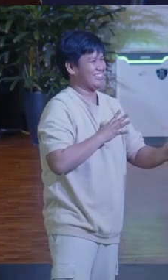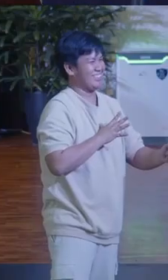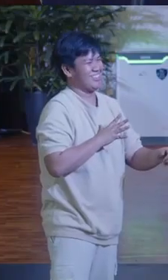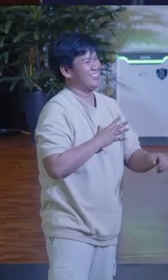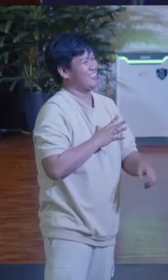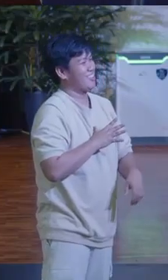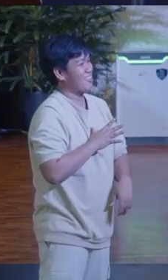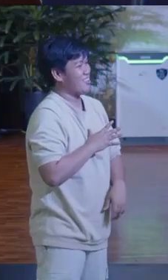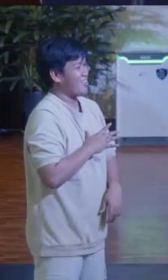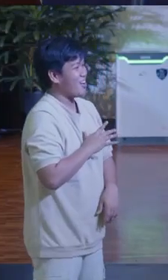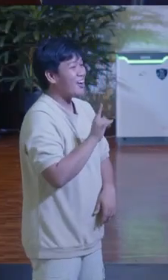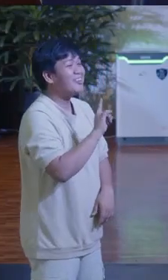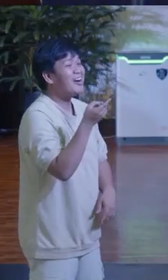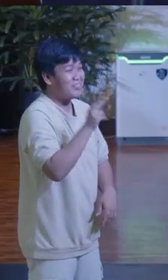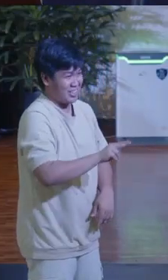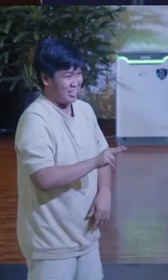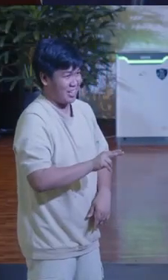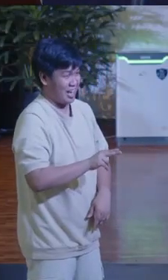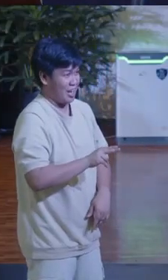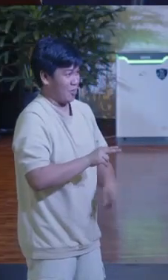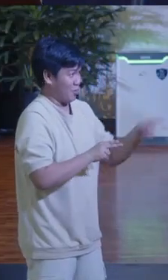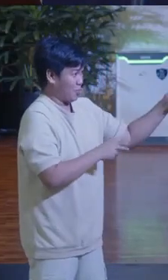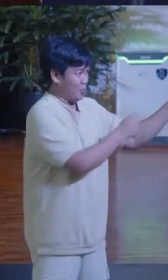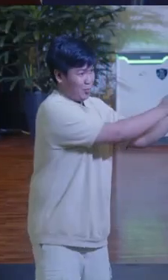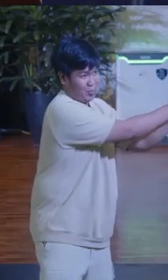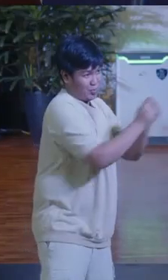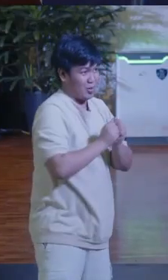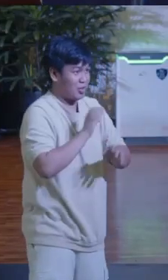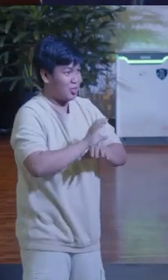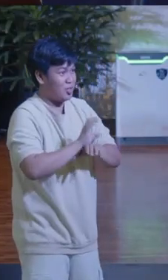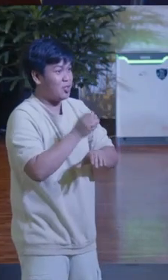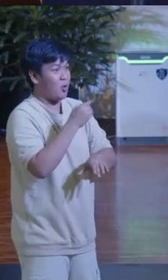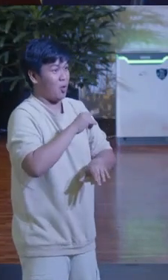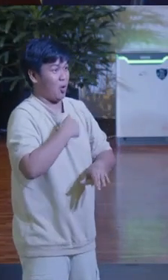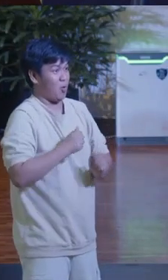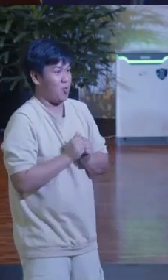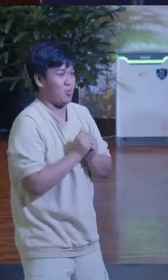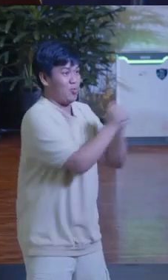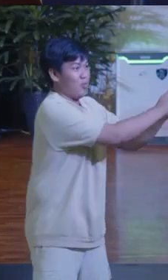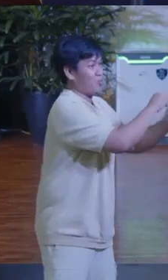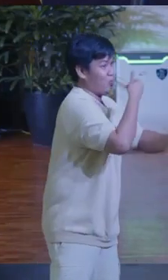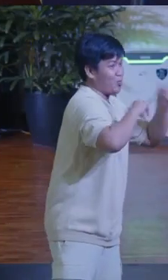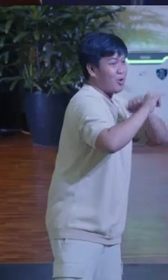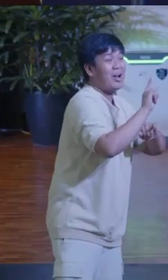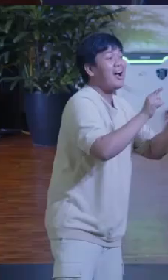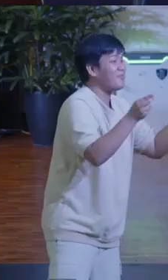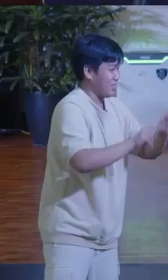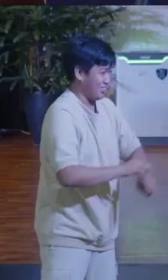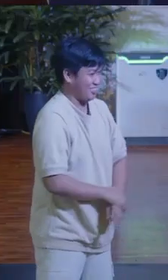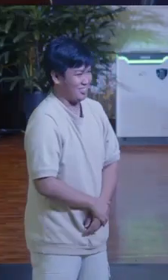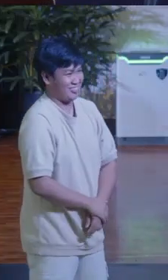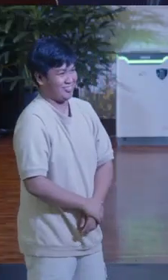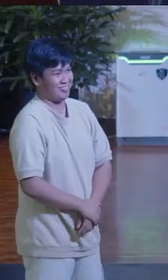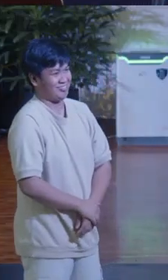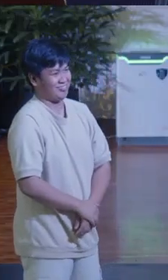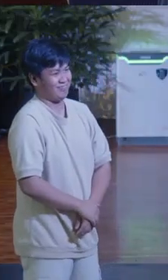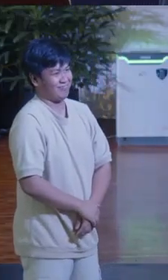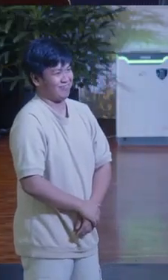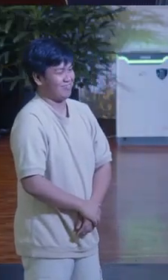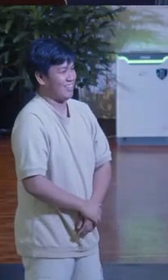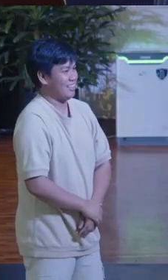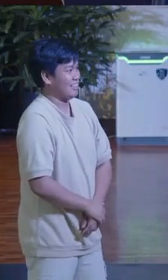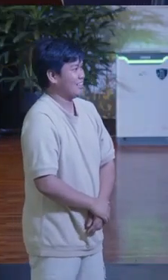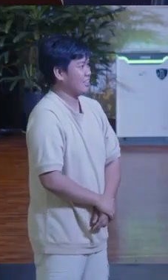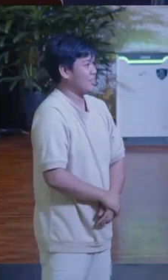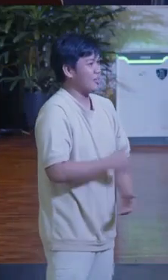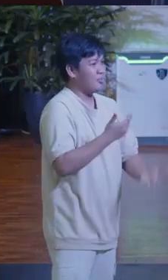Palagay mo sino ang mahahatak? Sila o ikaw? No? Ganon ang pakikisama na